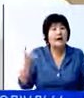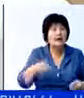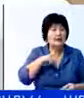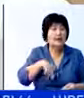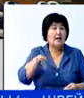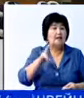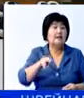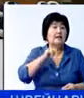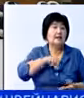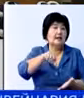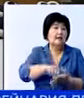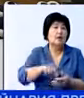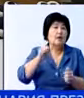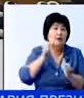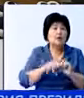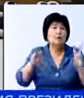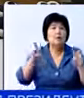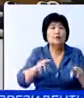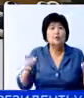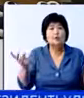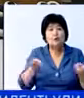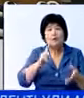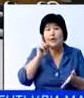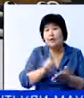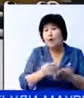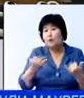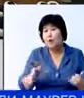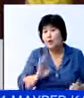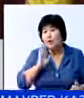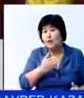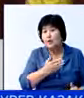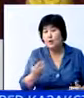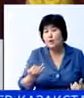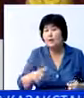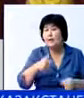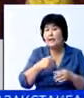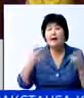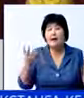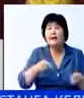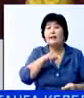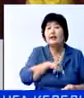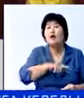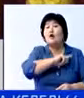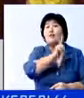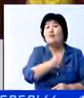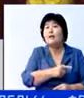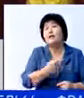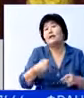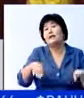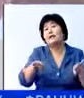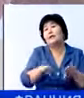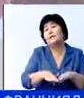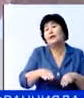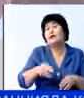дін қызметкері үнемі ізденсе болуы шарт. Және бүгінгі таңда олар үшін ең керек қасиет мықты шыдам мен темірдей